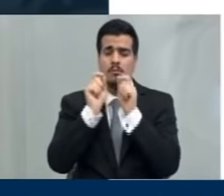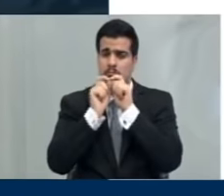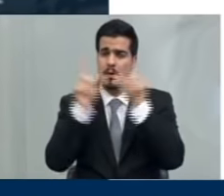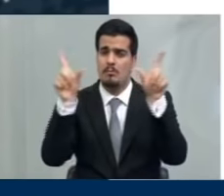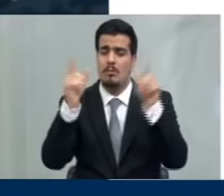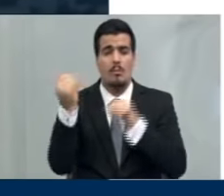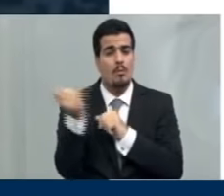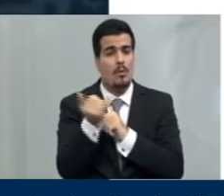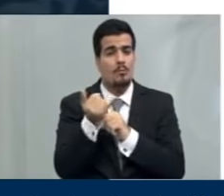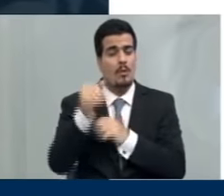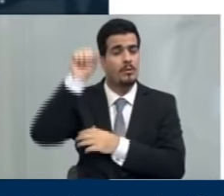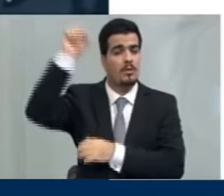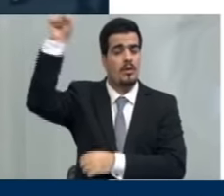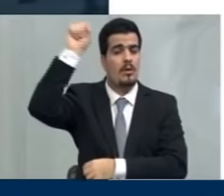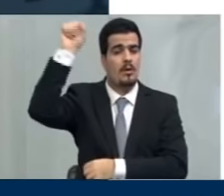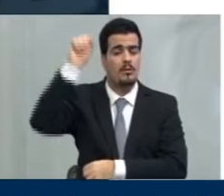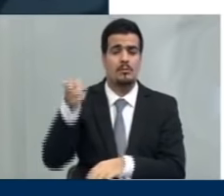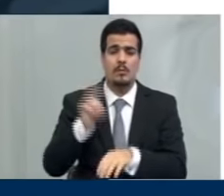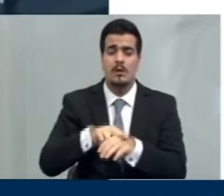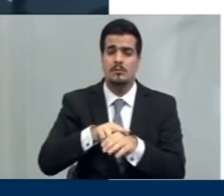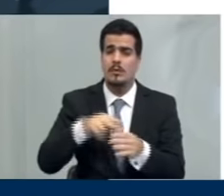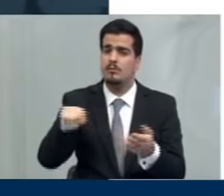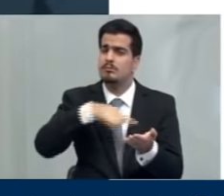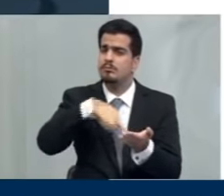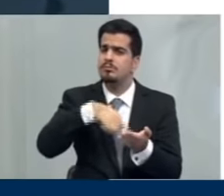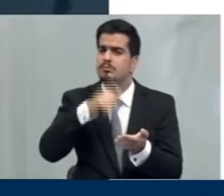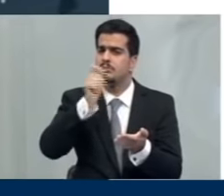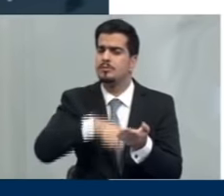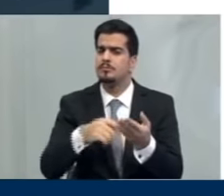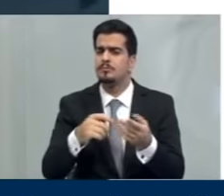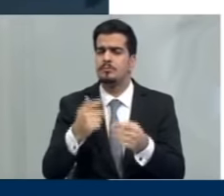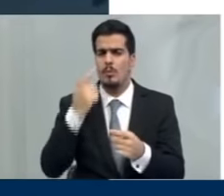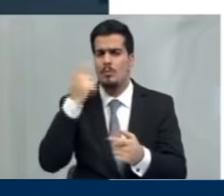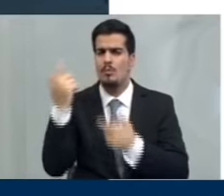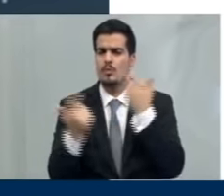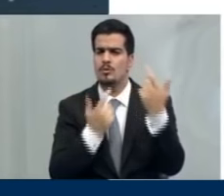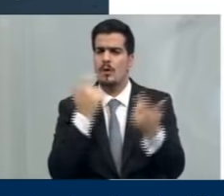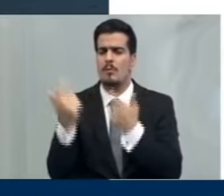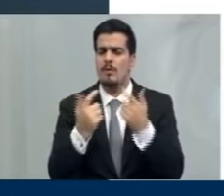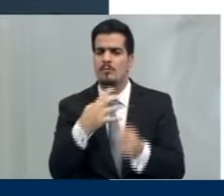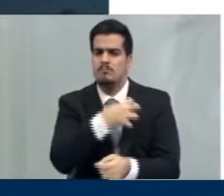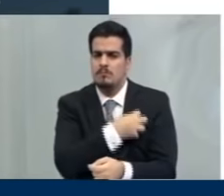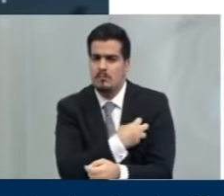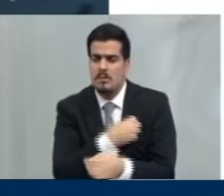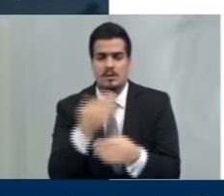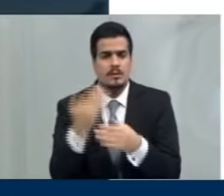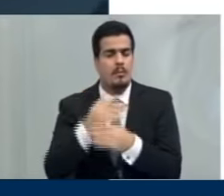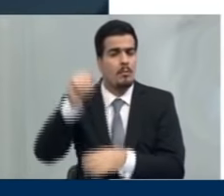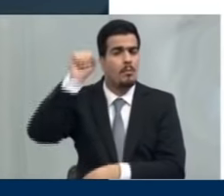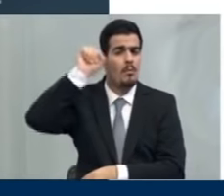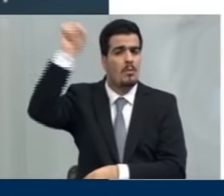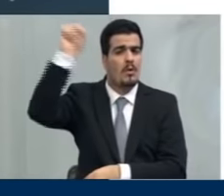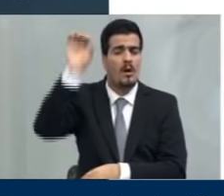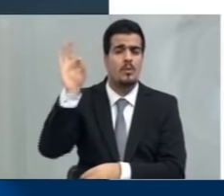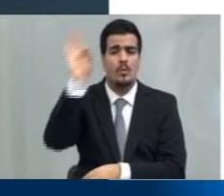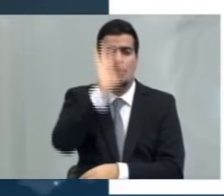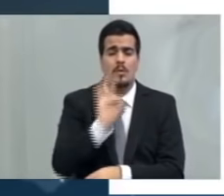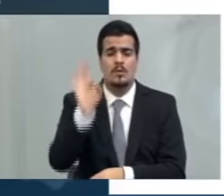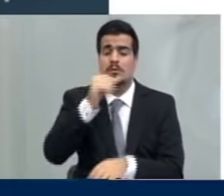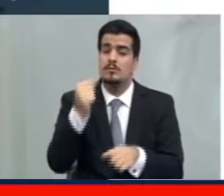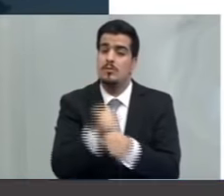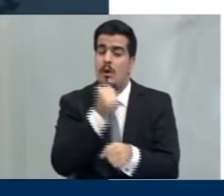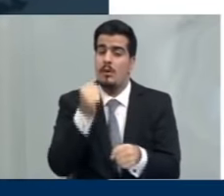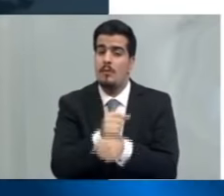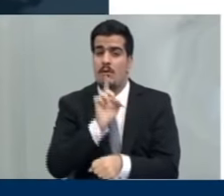بشأن التظاهرات، وذكر البيان أنها تابعت الأحداث المؤسفة التي رافقت التظاهرات في السليمانية،